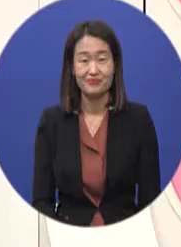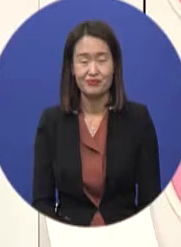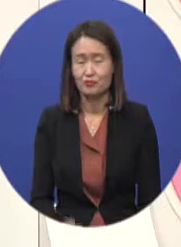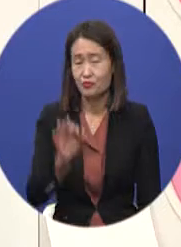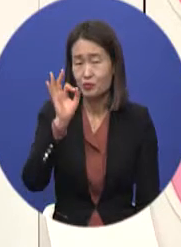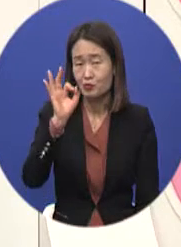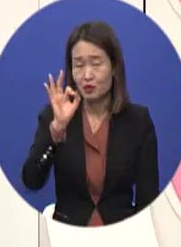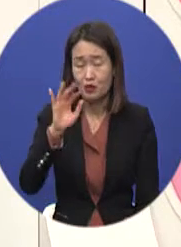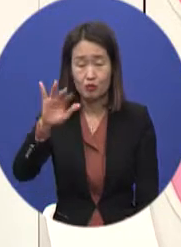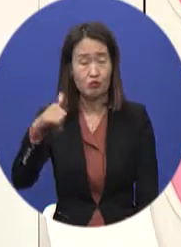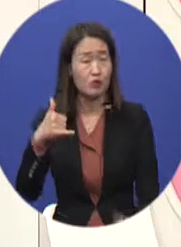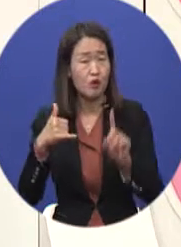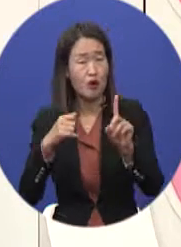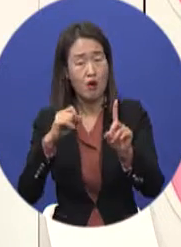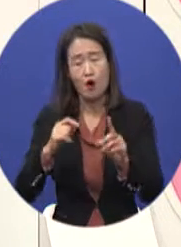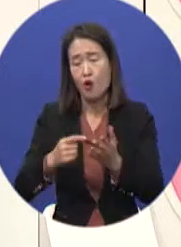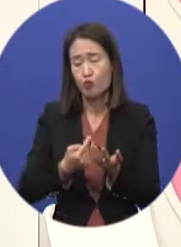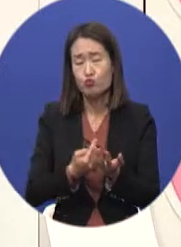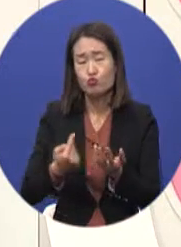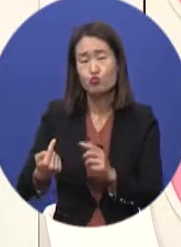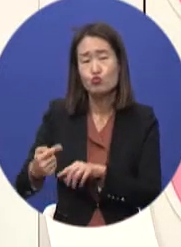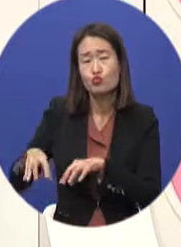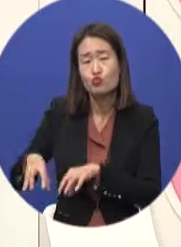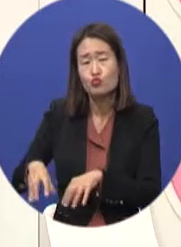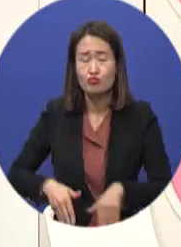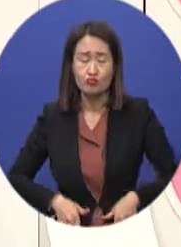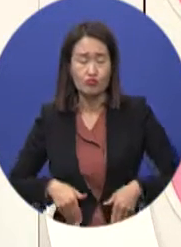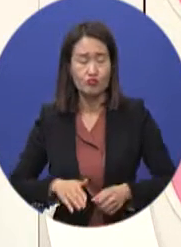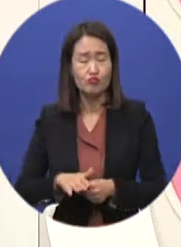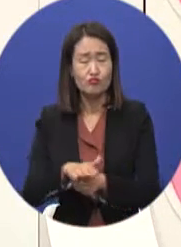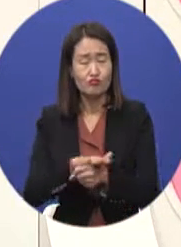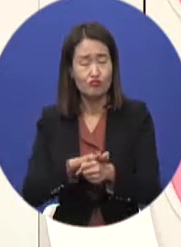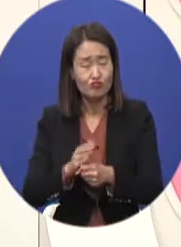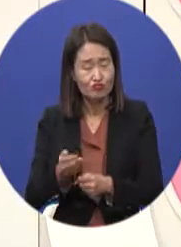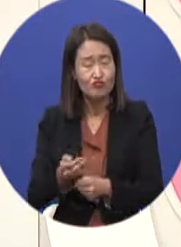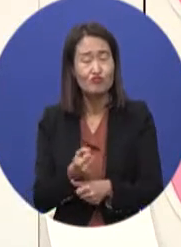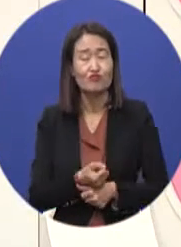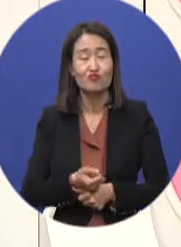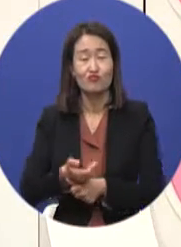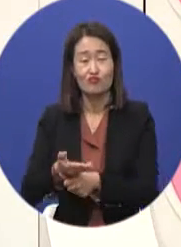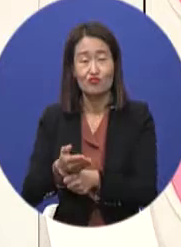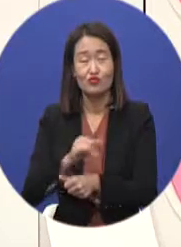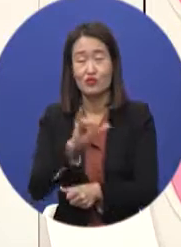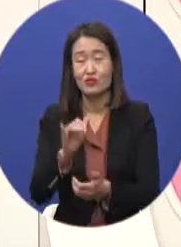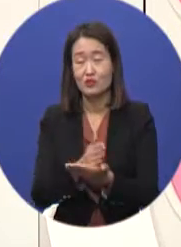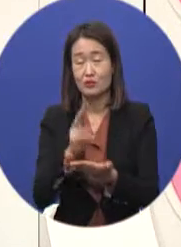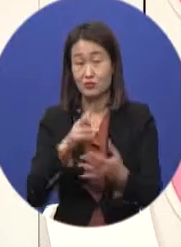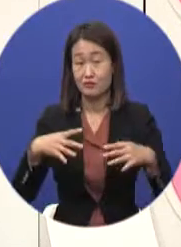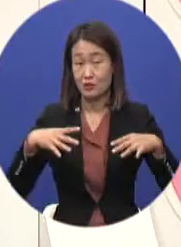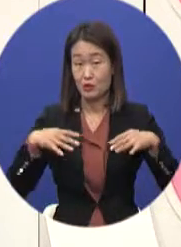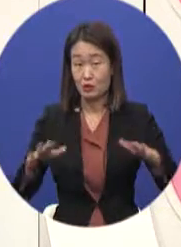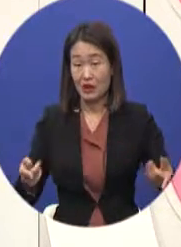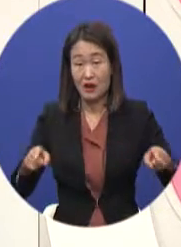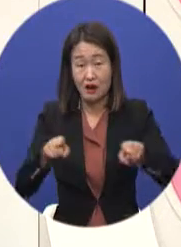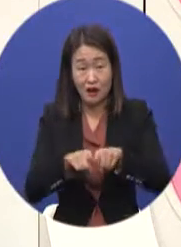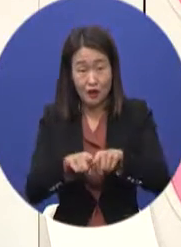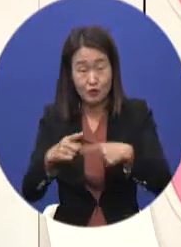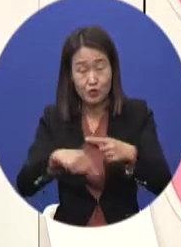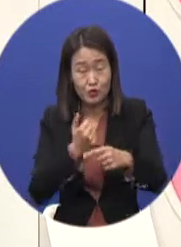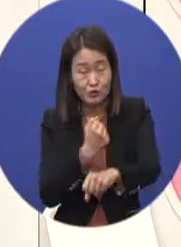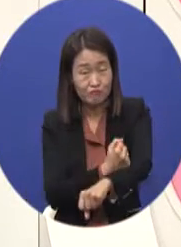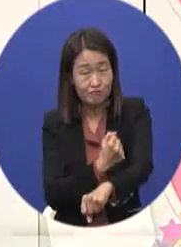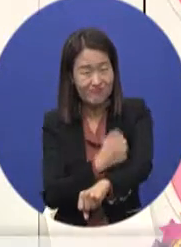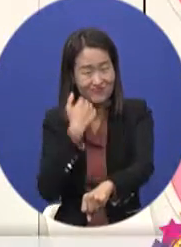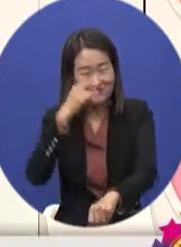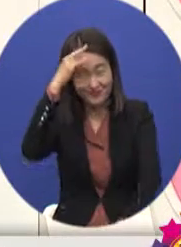이렇게 전화 한 통화로 소외된 이웃에게 따뜻한 사랑을 전하는 전국 나눔 노래자랑, 오늘 저희와 함께 수화를